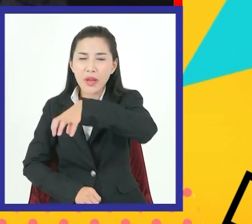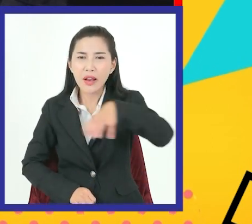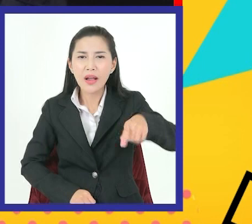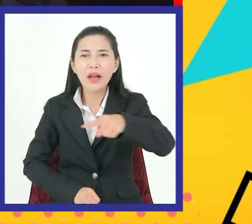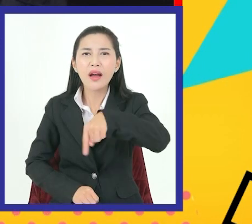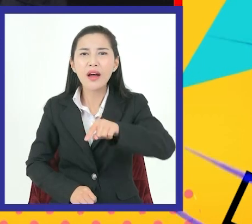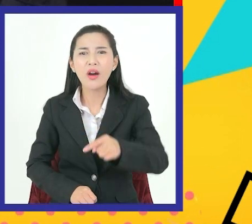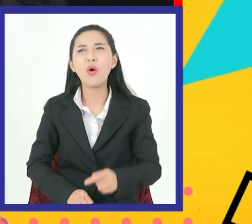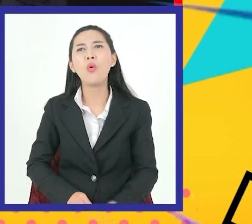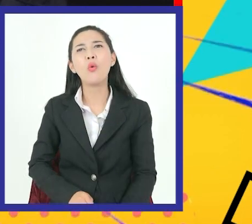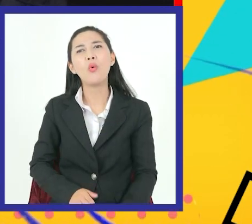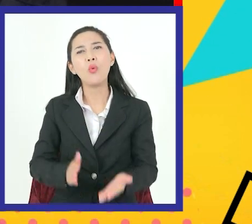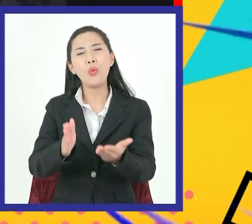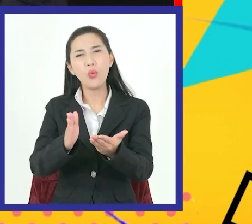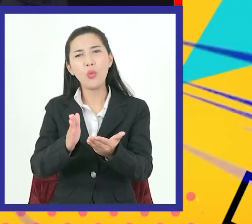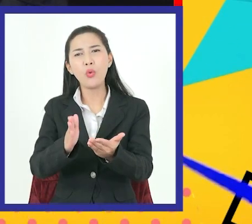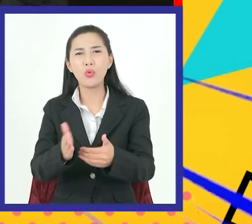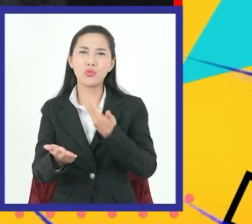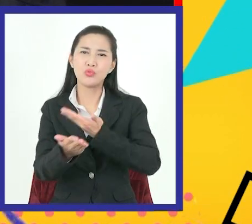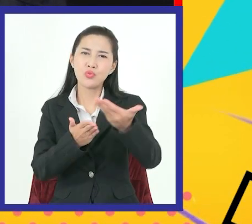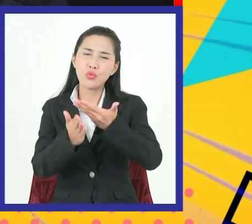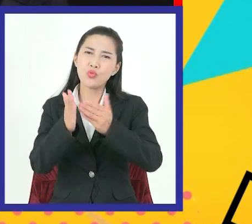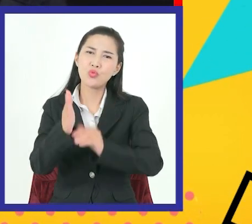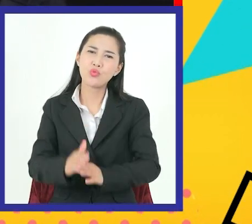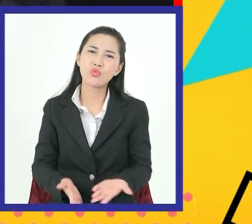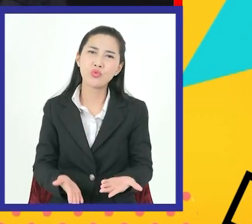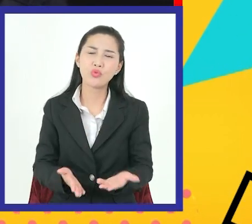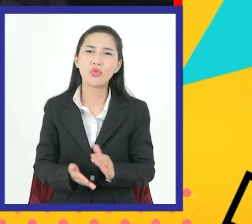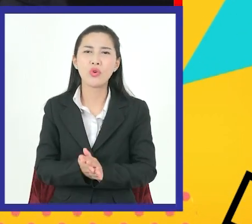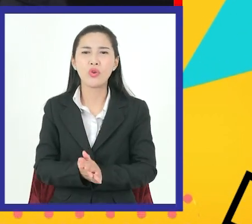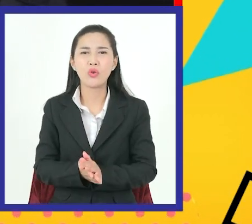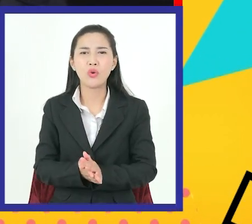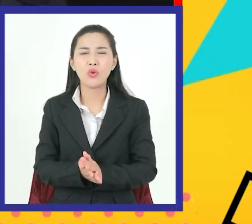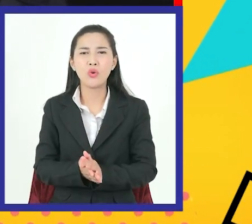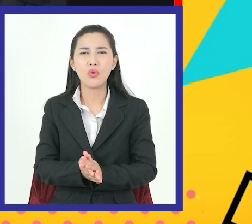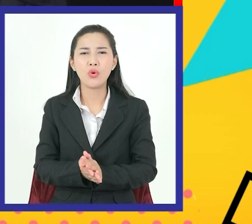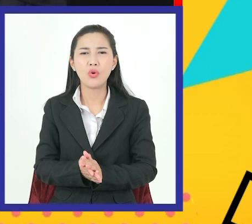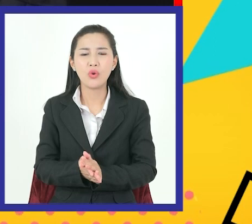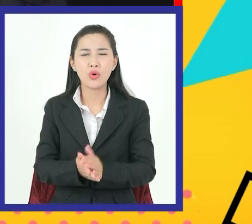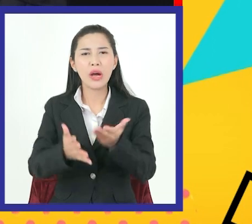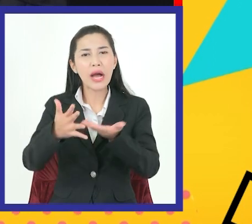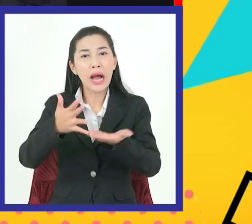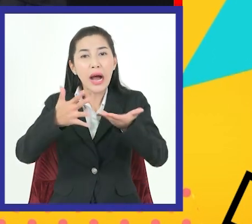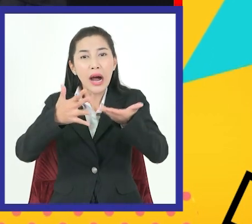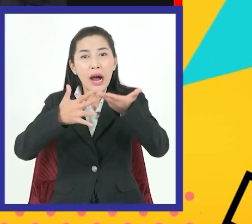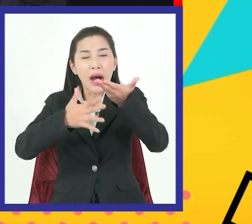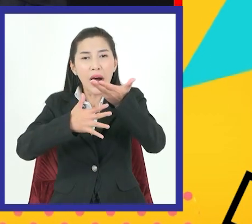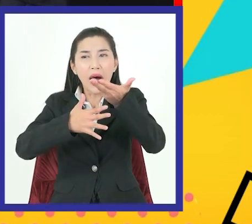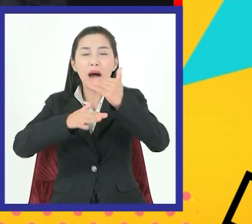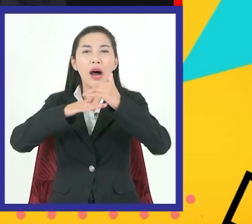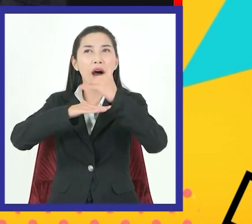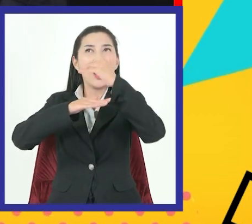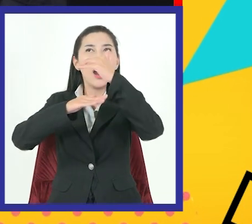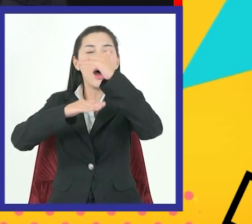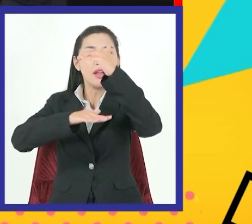จ่ายเพดานสูงริ่วเลยรอครับเบี้ยผู้สูงอายุท่านไม่ได้บอกมาว่าขั้นบันไดของท่านเนี่ยมันไปตันที่เท่าไหเท่า